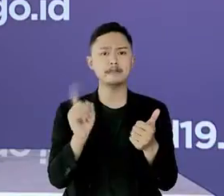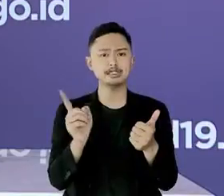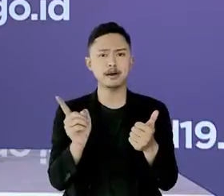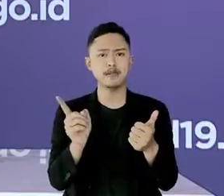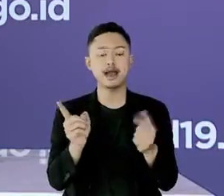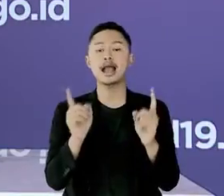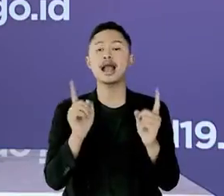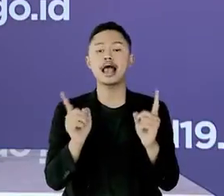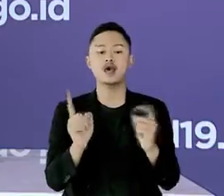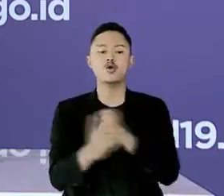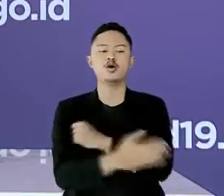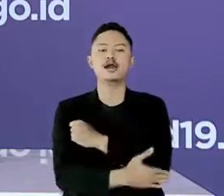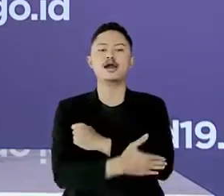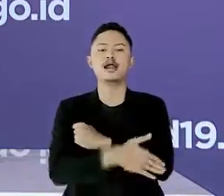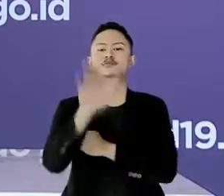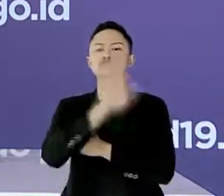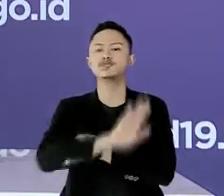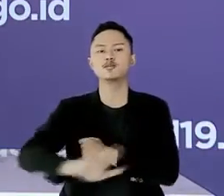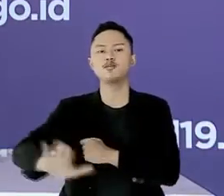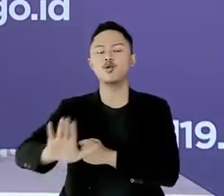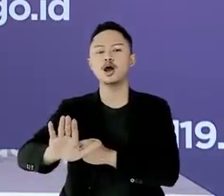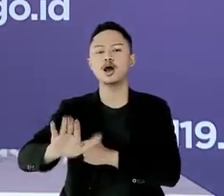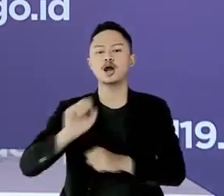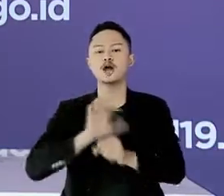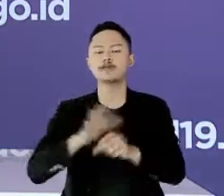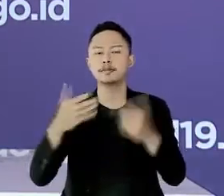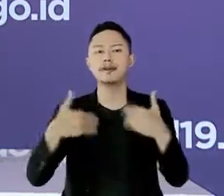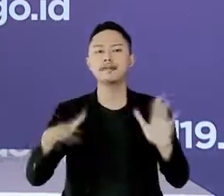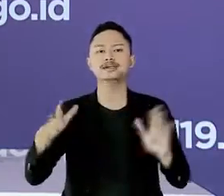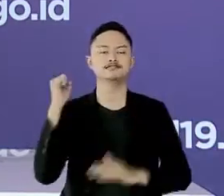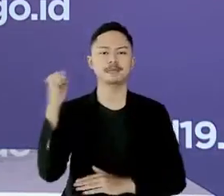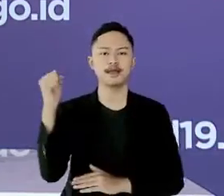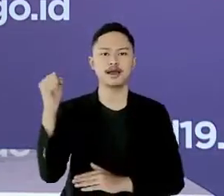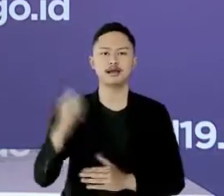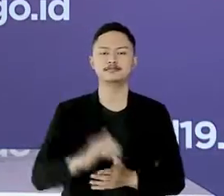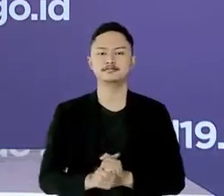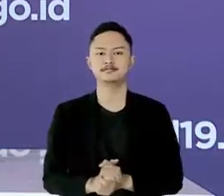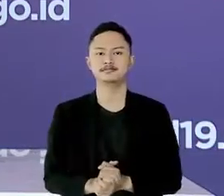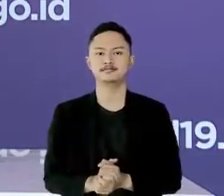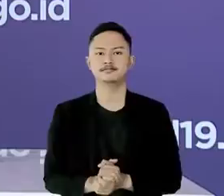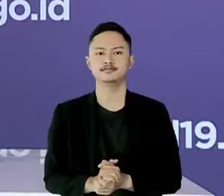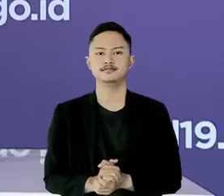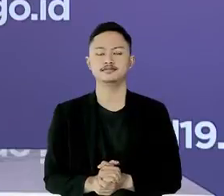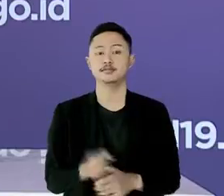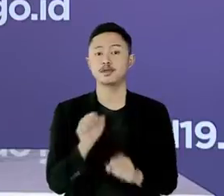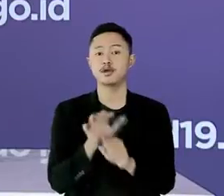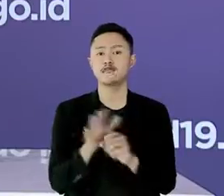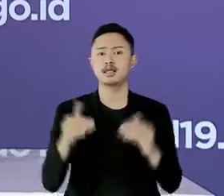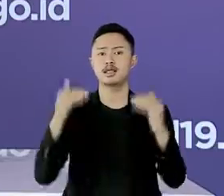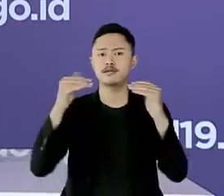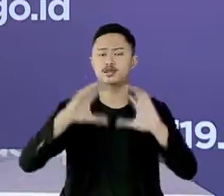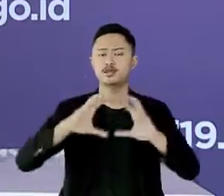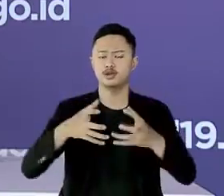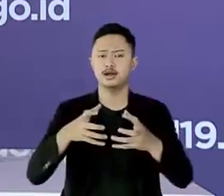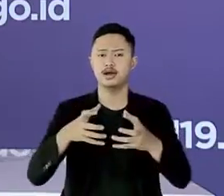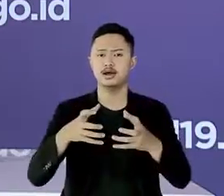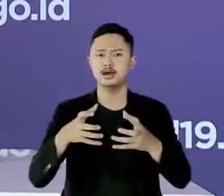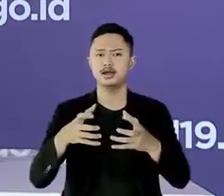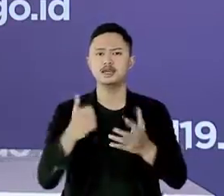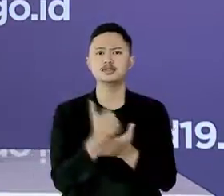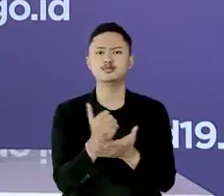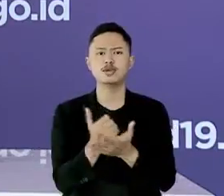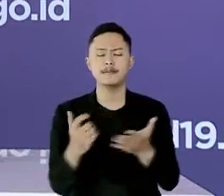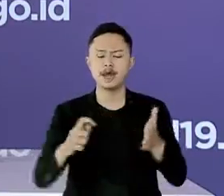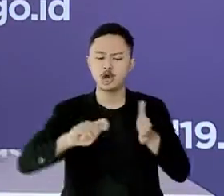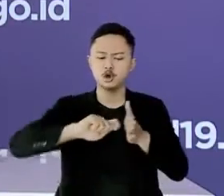negara merdeka dari speed 19 akselerasi penanganan coffee 19 di tingkatan Global juga merupakan